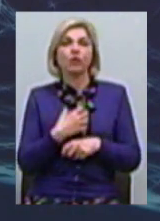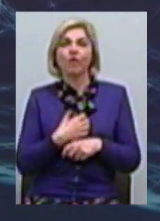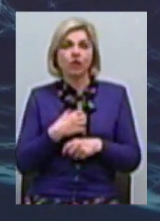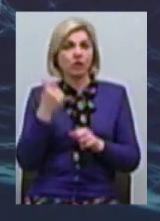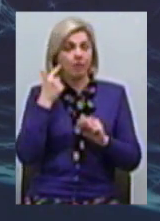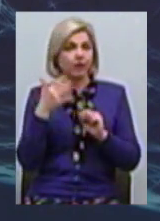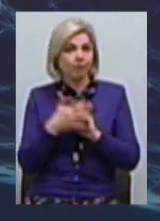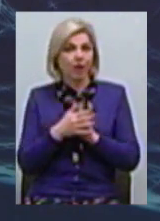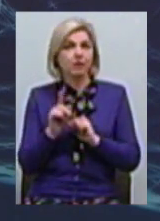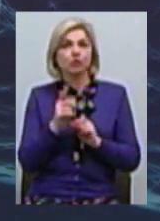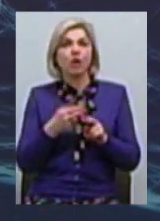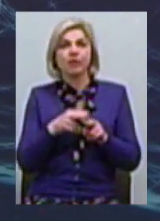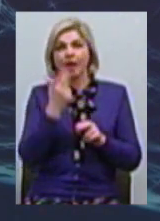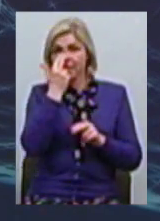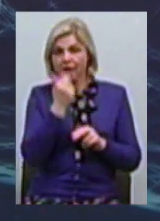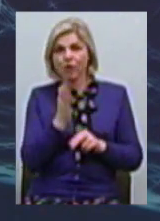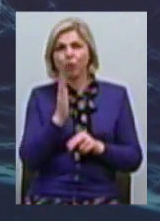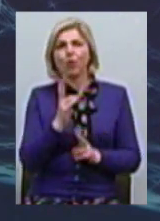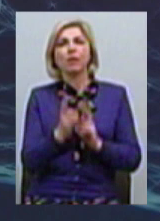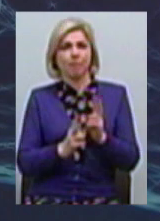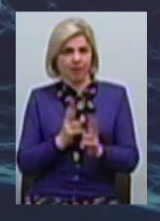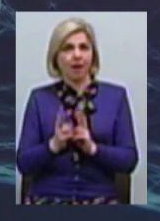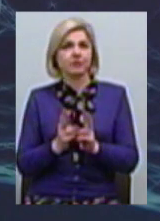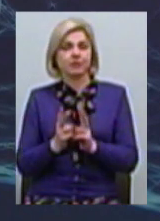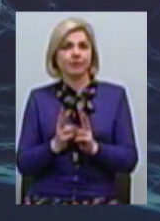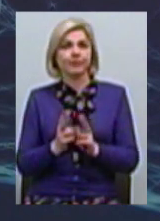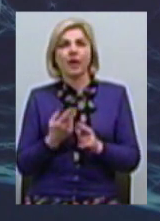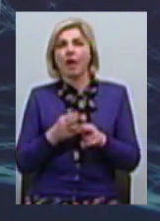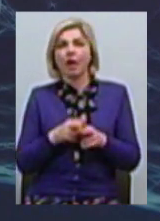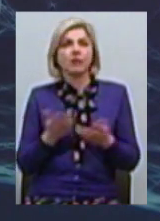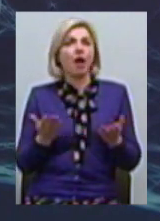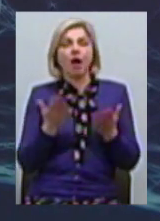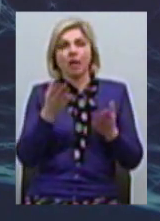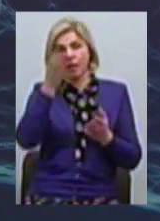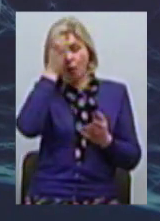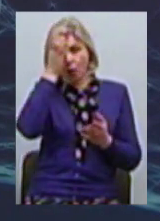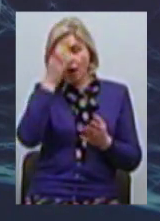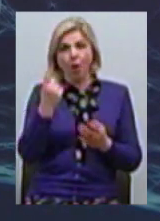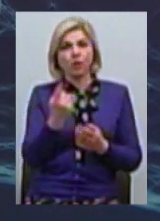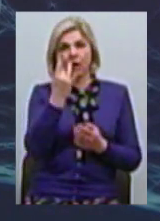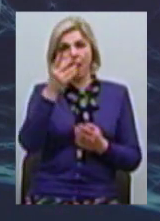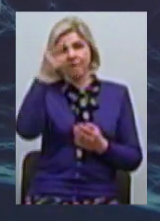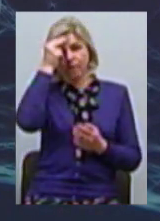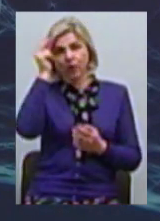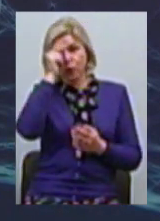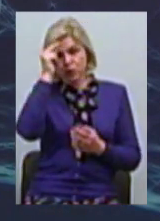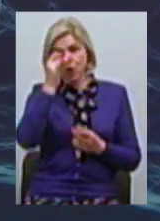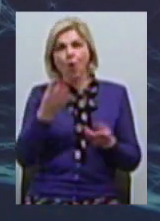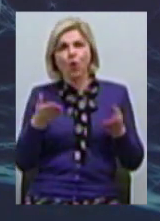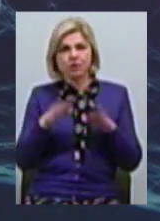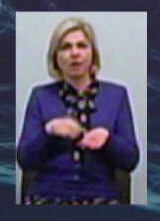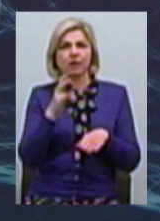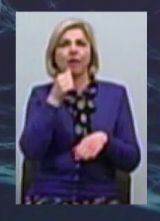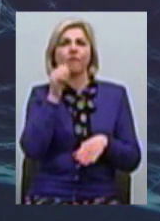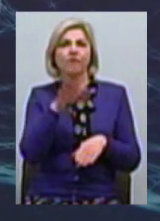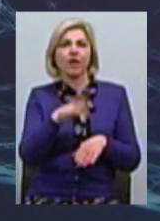эти навыки будут меняться. То есть это не какая-то наука, которую можно один раз и выучить, и она останется там, с вами на,